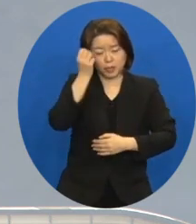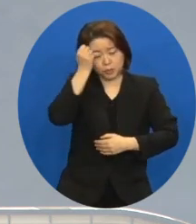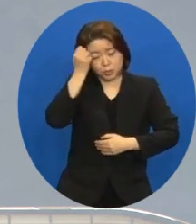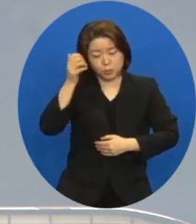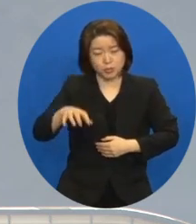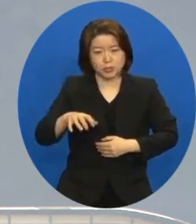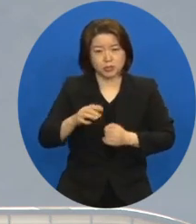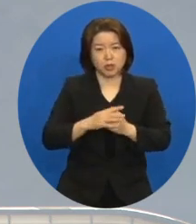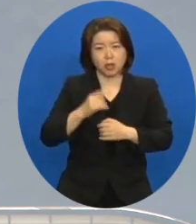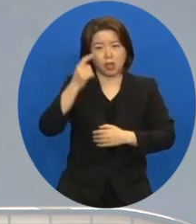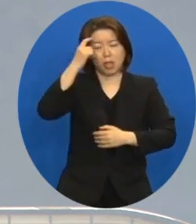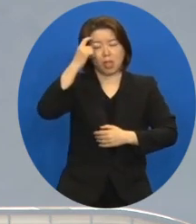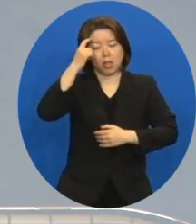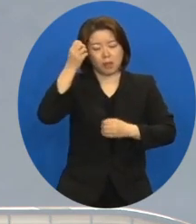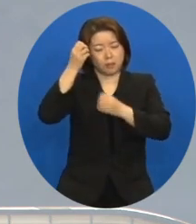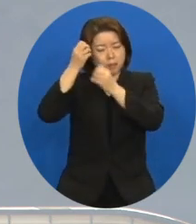뇌출혈로